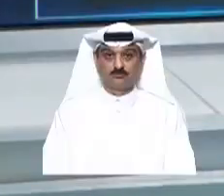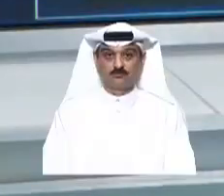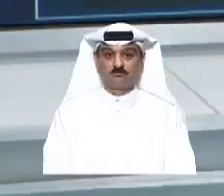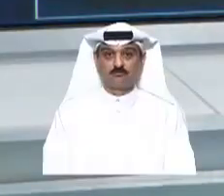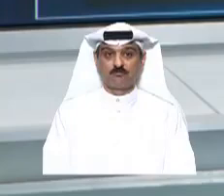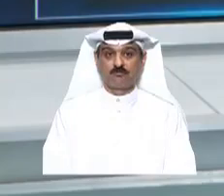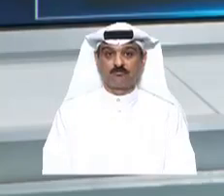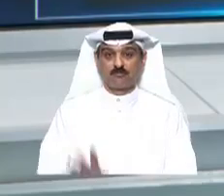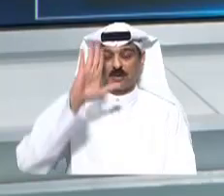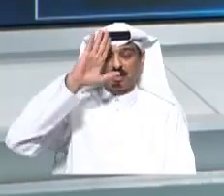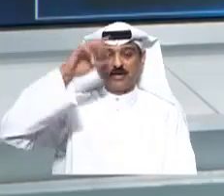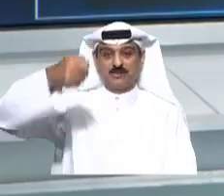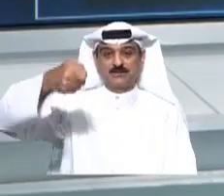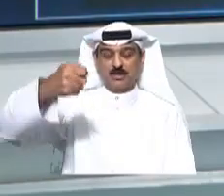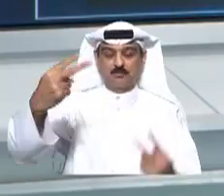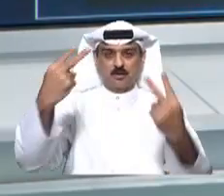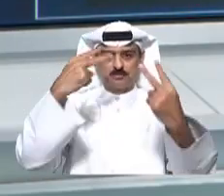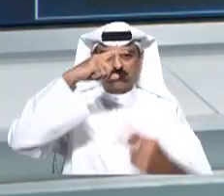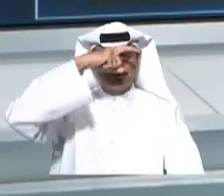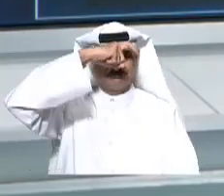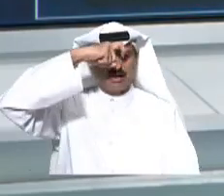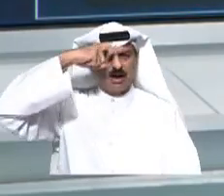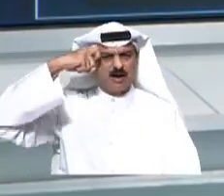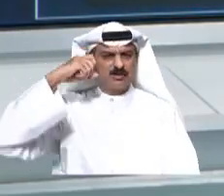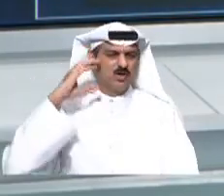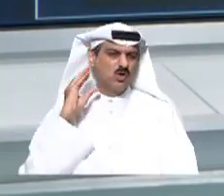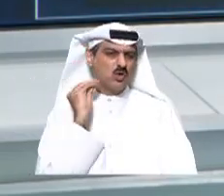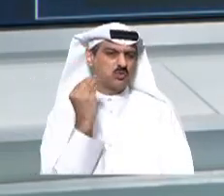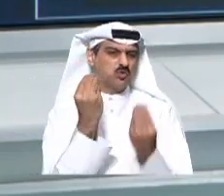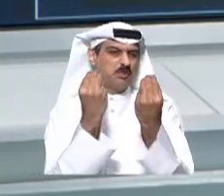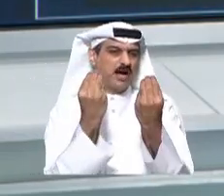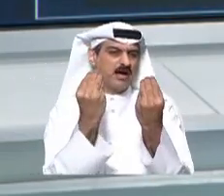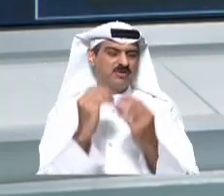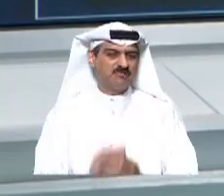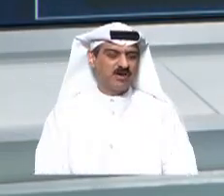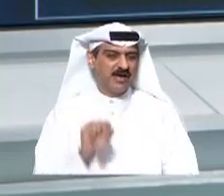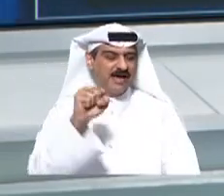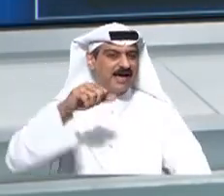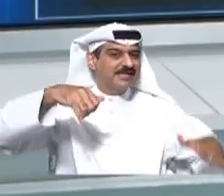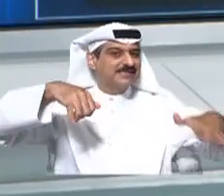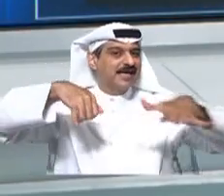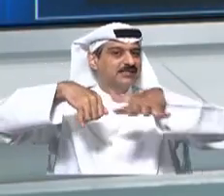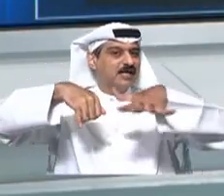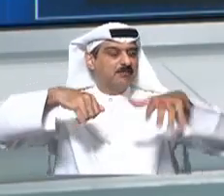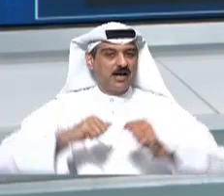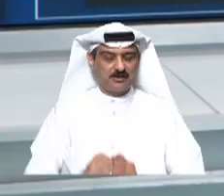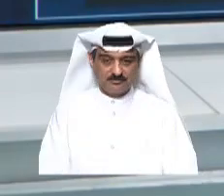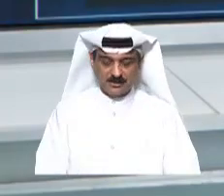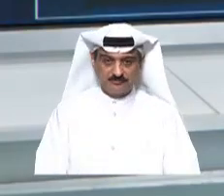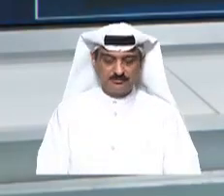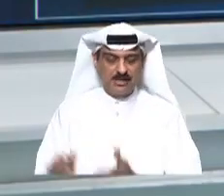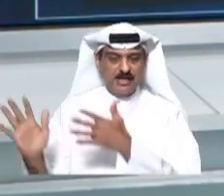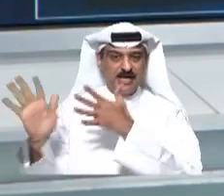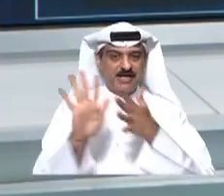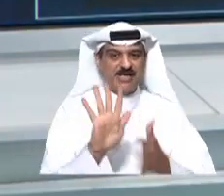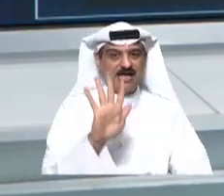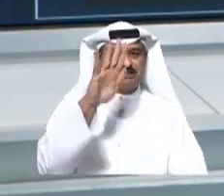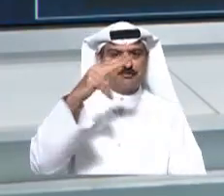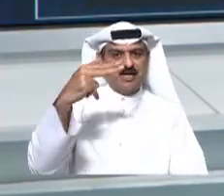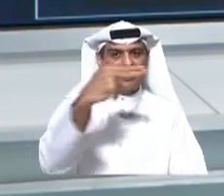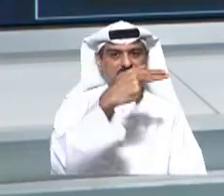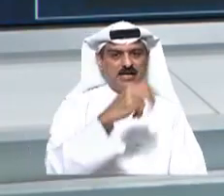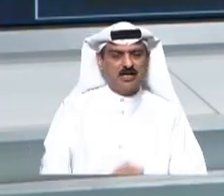السلام عليكم أعزائي المشاهدين. الأجواء حارة ورطبة نسبيا خاصة على المناطق الساحلية والرياح شمالية غربية إلى جنوبية شرقية خاصة